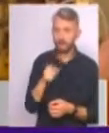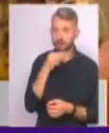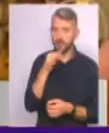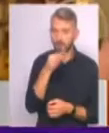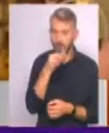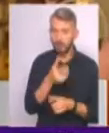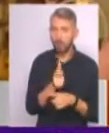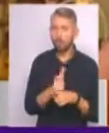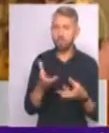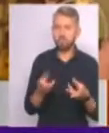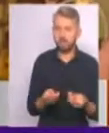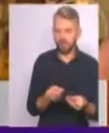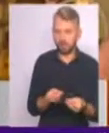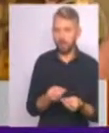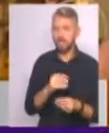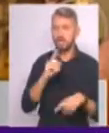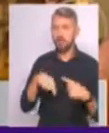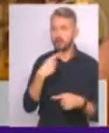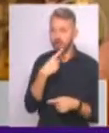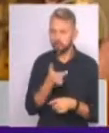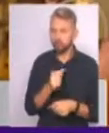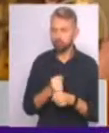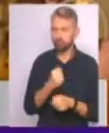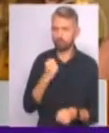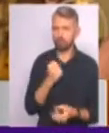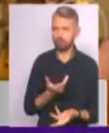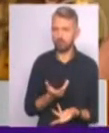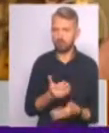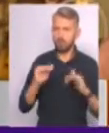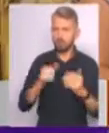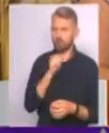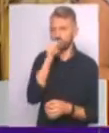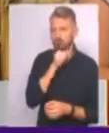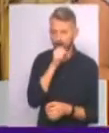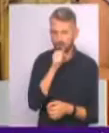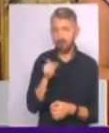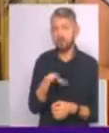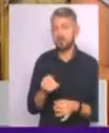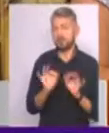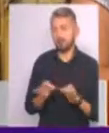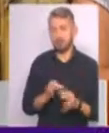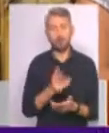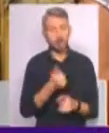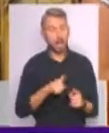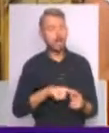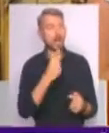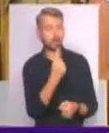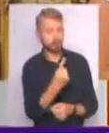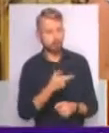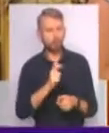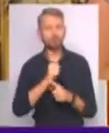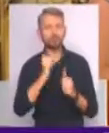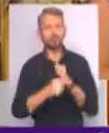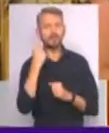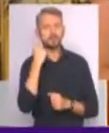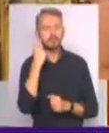дуже м'яко. Зазвичай кажуть більш жорстко. Ну, конечно, да. Да, все правильно, тому вот, що... То есть это одно. Вот очень часто мы